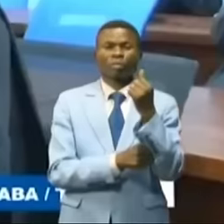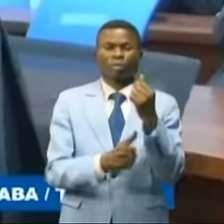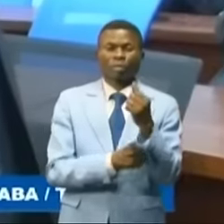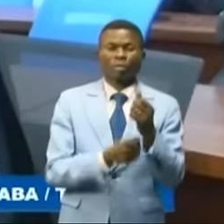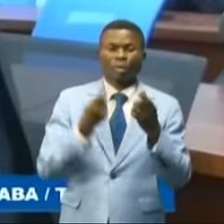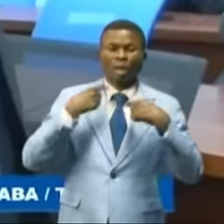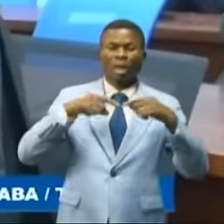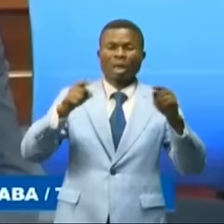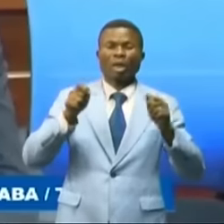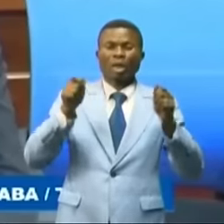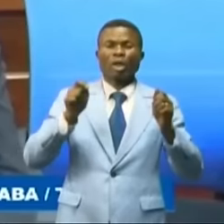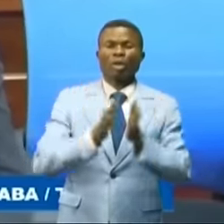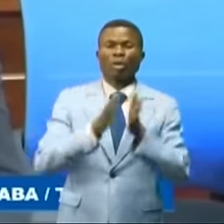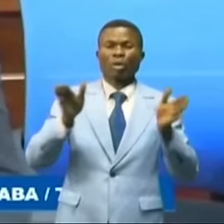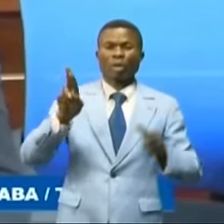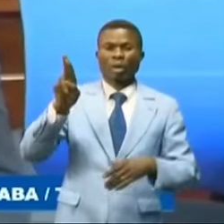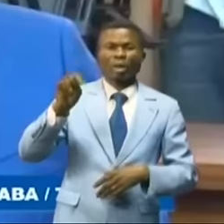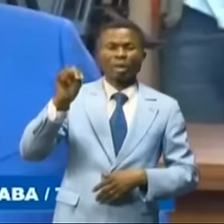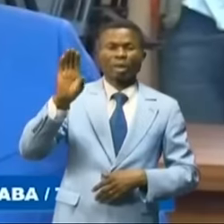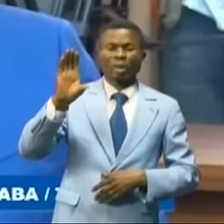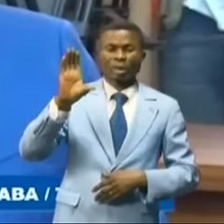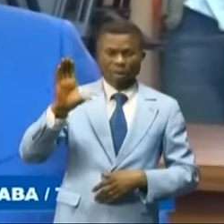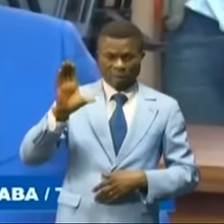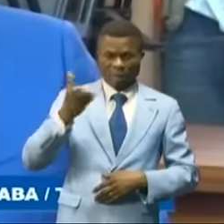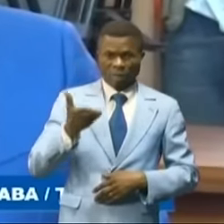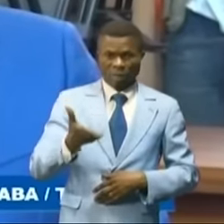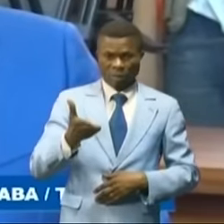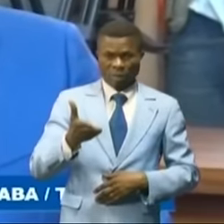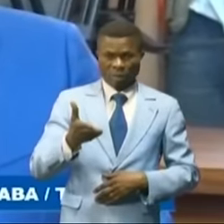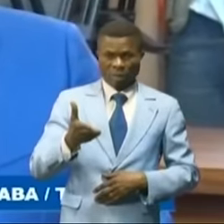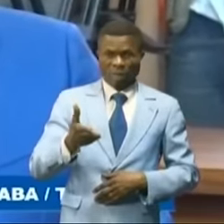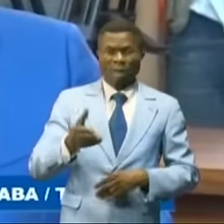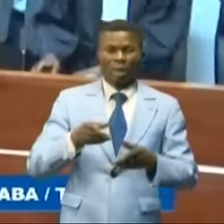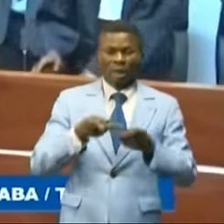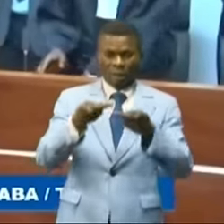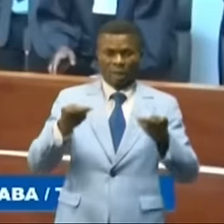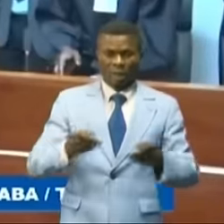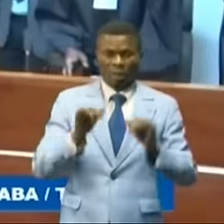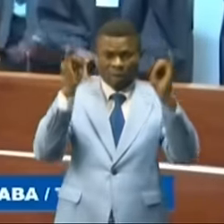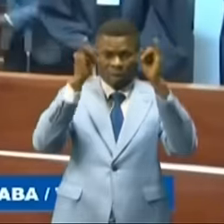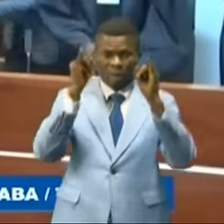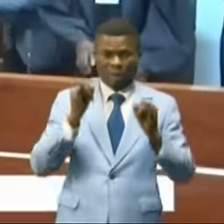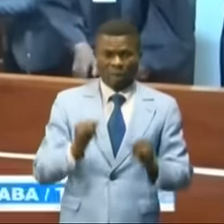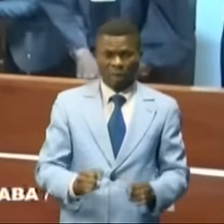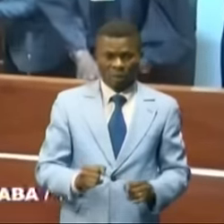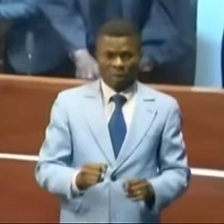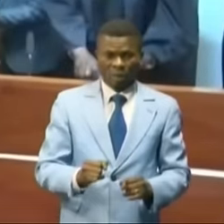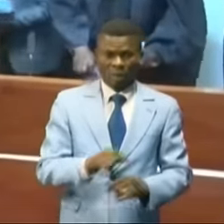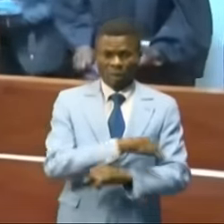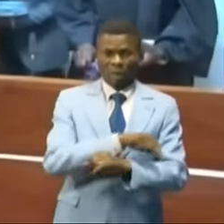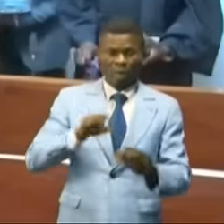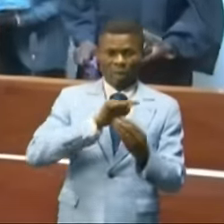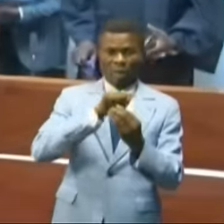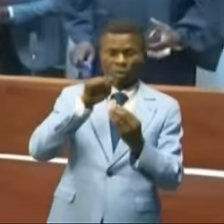au journal officiel de la République démocratique du Congo et sur le site internet de la Cour des